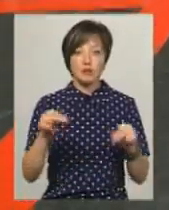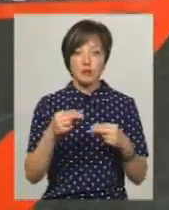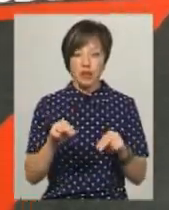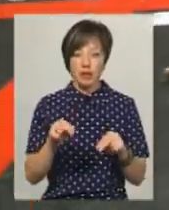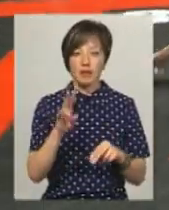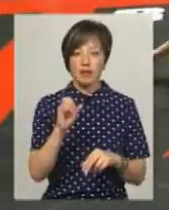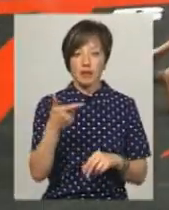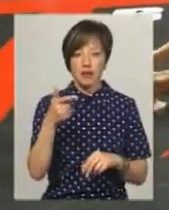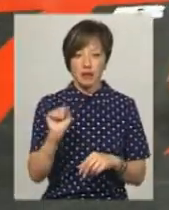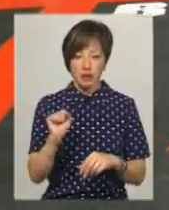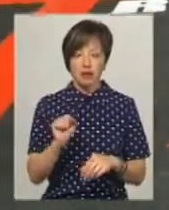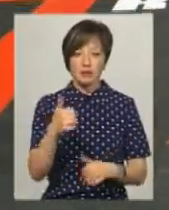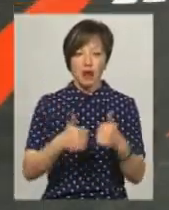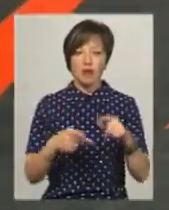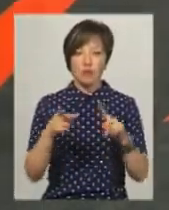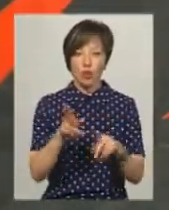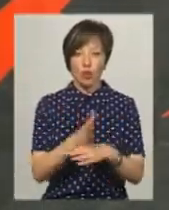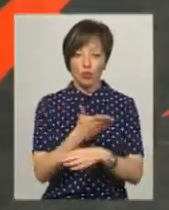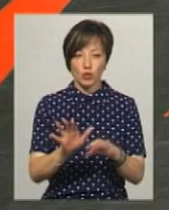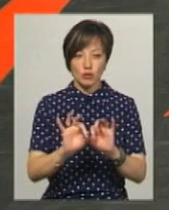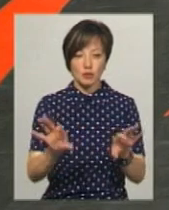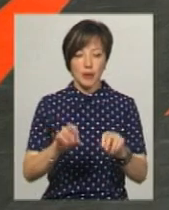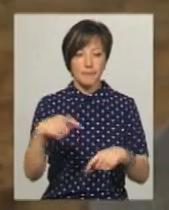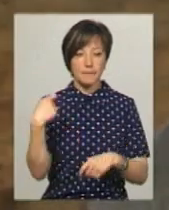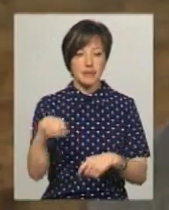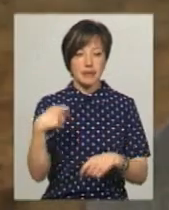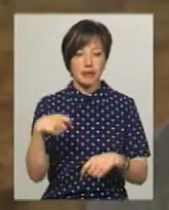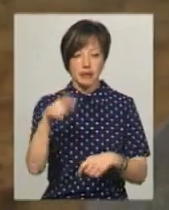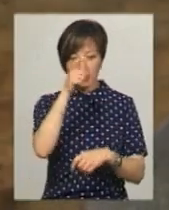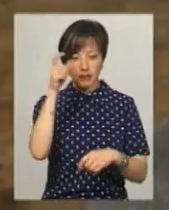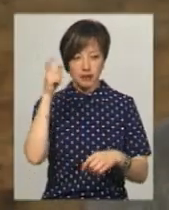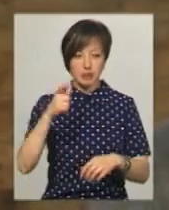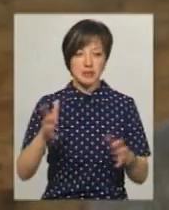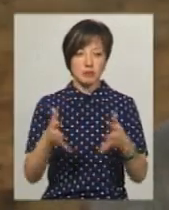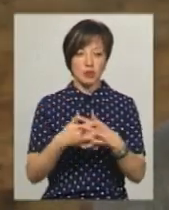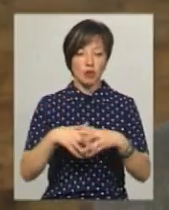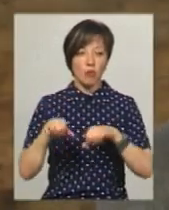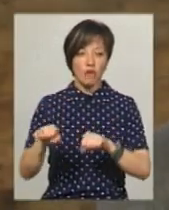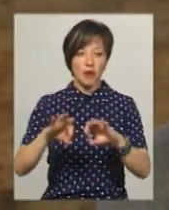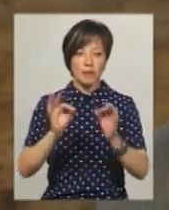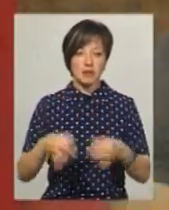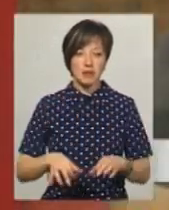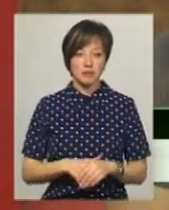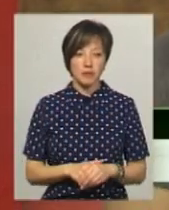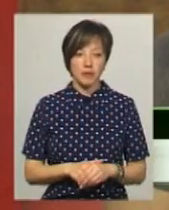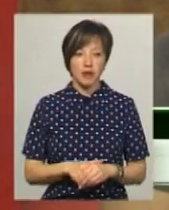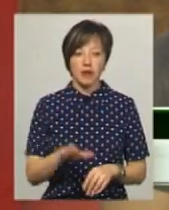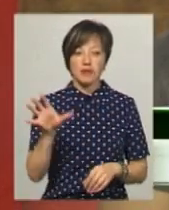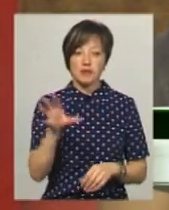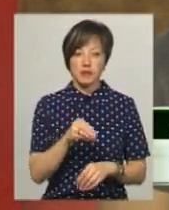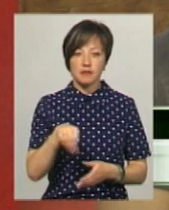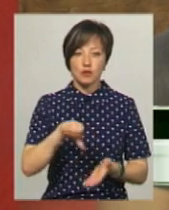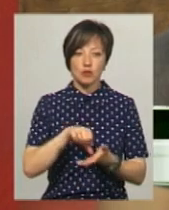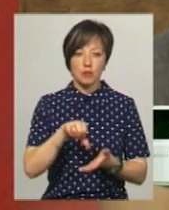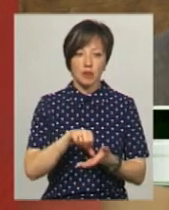«Нага» спортсмени змагалися у двох розділах, розповідає президент Академії зміщених бойових мистецтв «Дамаск» Дмитро Павлюк. Майже всі виступали в